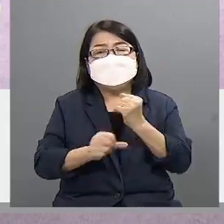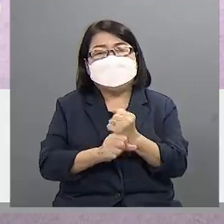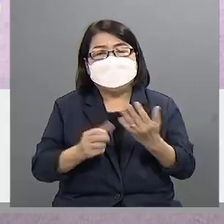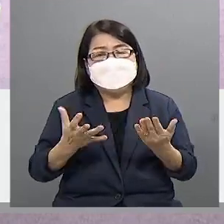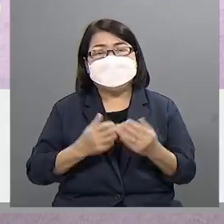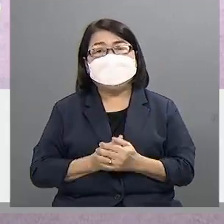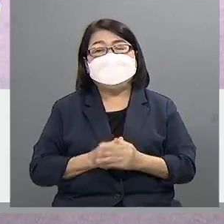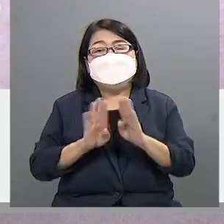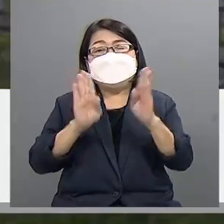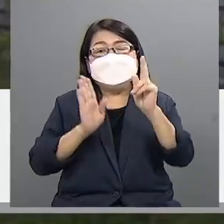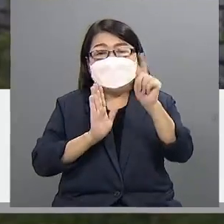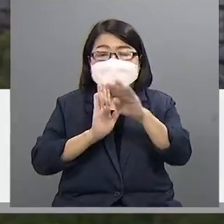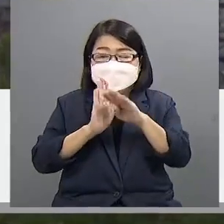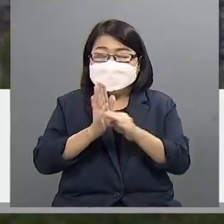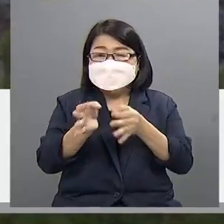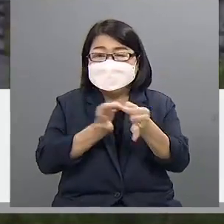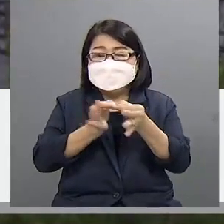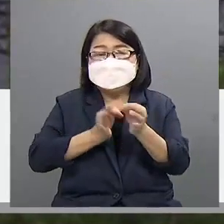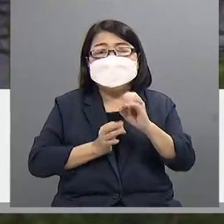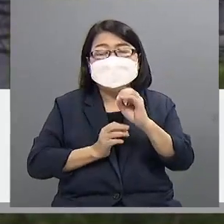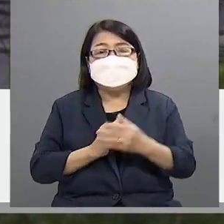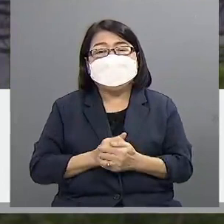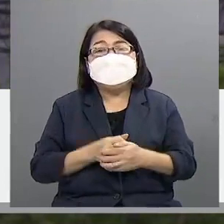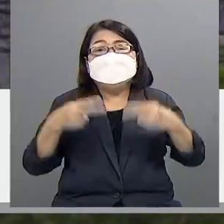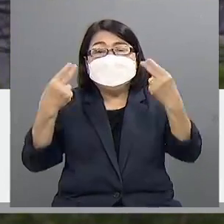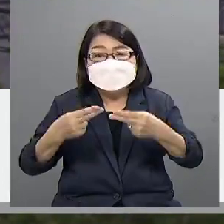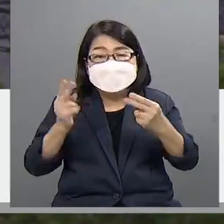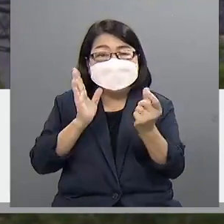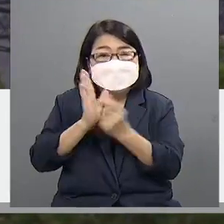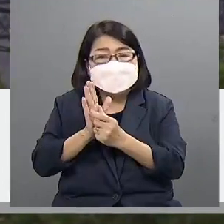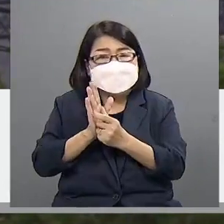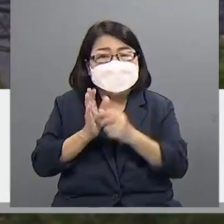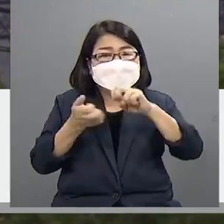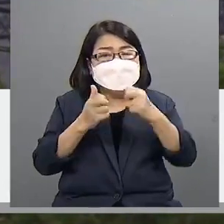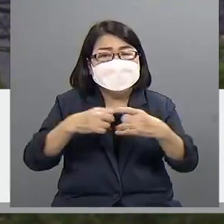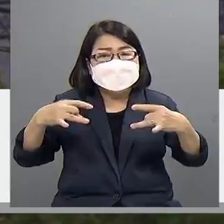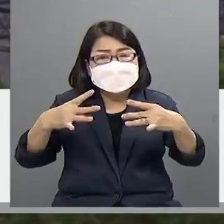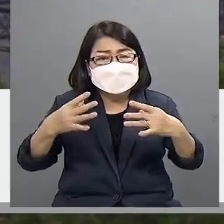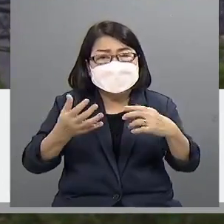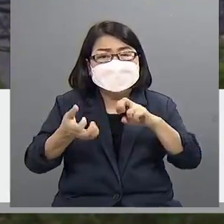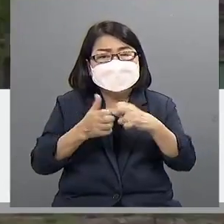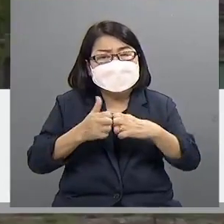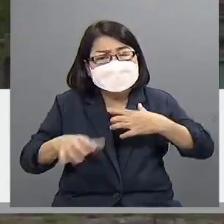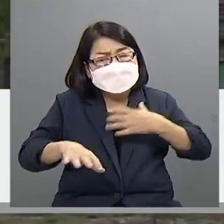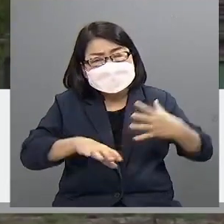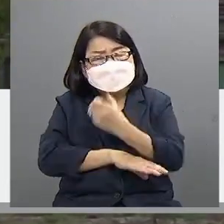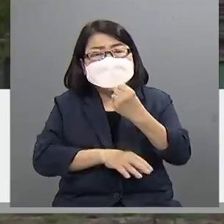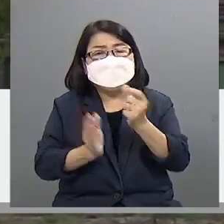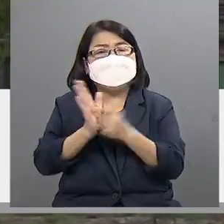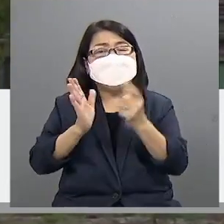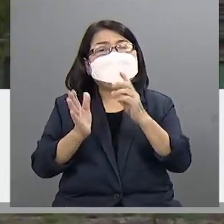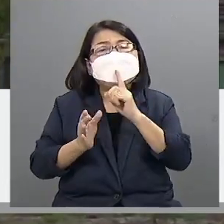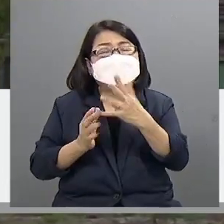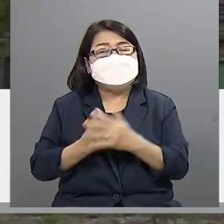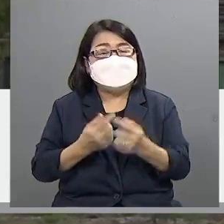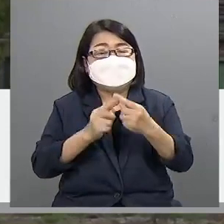ฉบับนี้ไม่ได้ระบุถึงคำว่าสงครามความขัดแย้งหรือการรุกรามแต่อย่างใดโดยสมาชิกคณะมนตรีหลายชาติใช้คำ